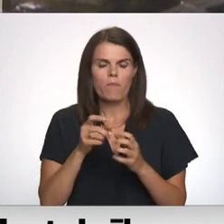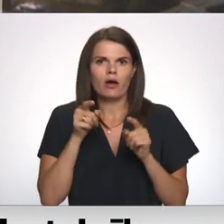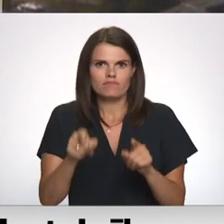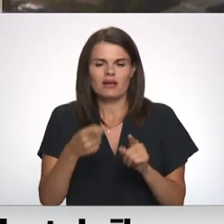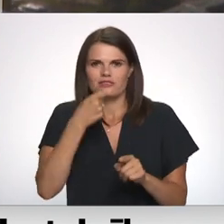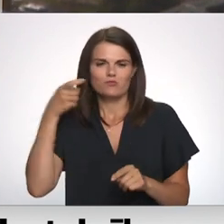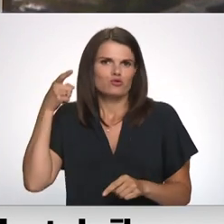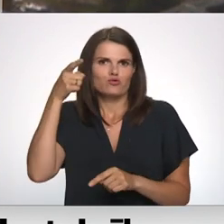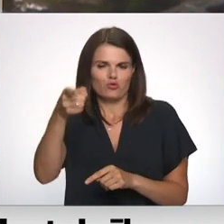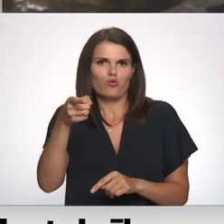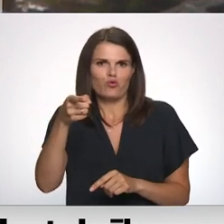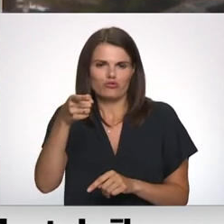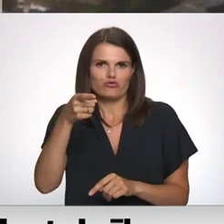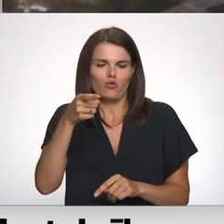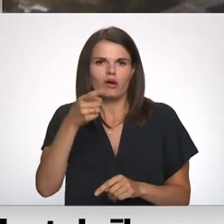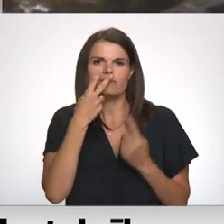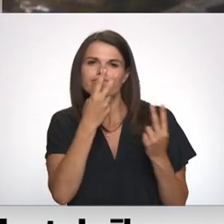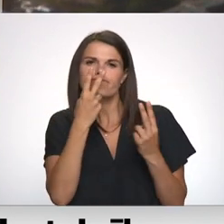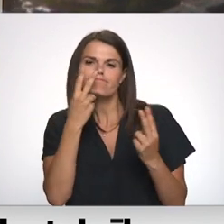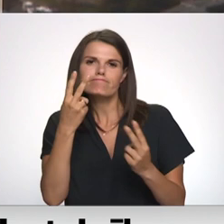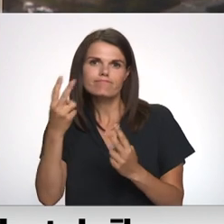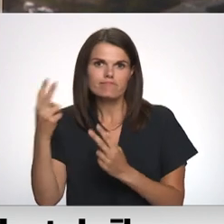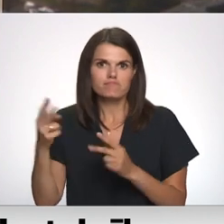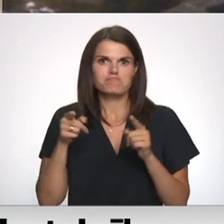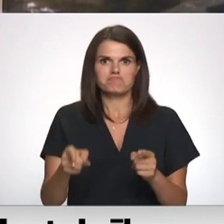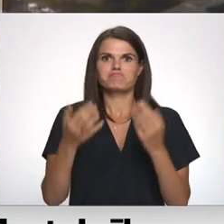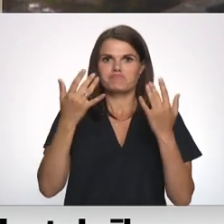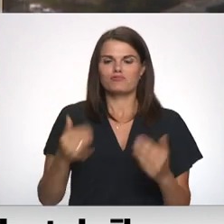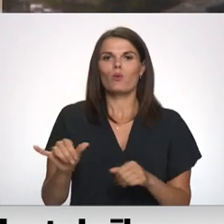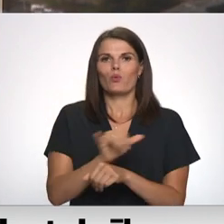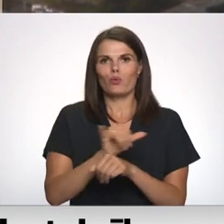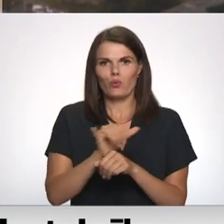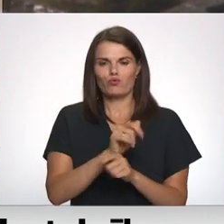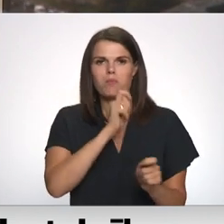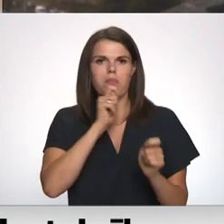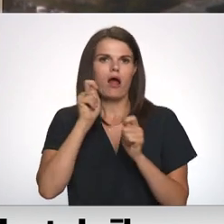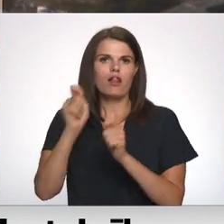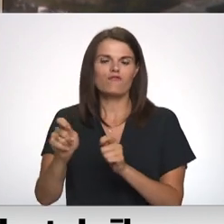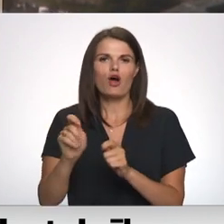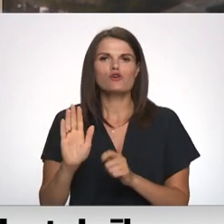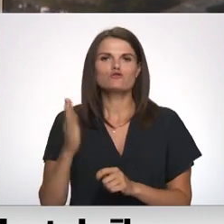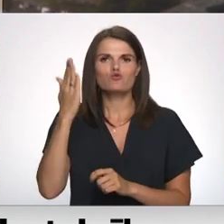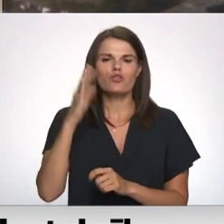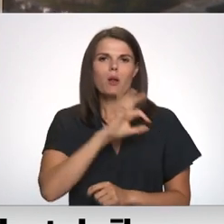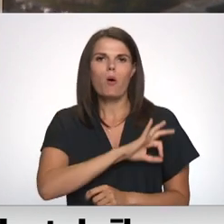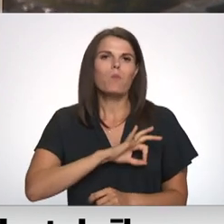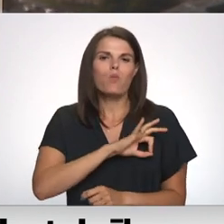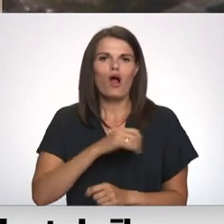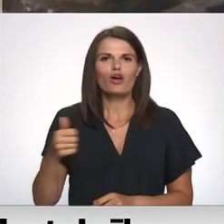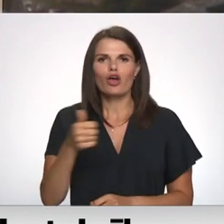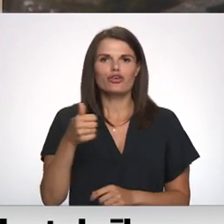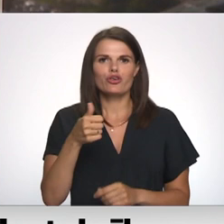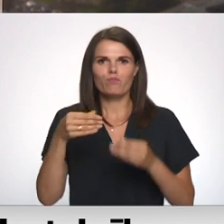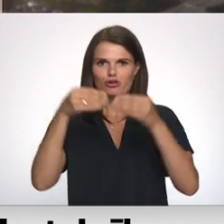pastāvīgo skatītāju lielu auditoriju. Par šādu sasniegumu YouTube satura veidotājs apbalvo ar sudraba pogu, jeb īpašu